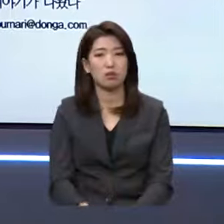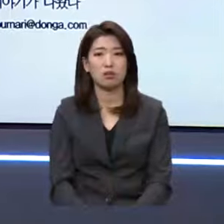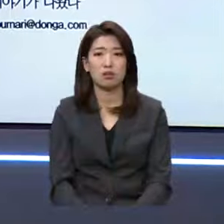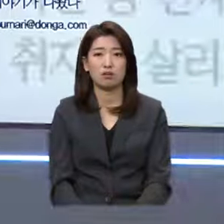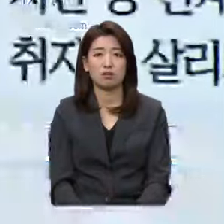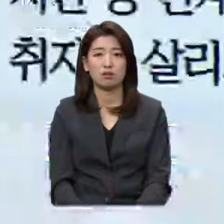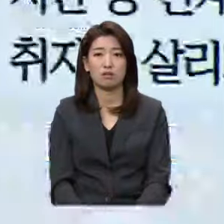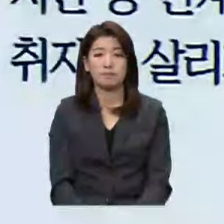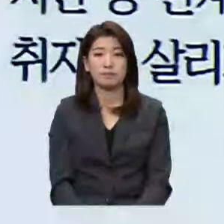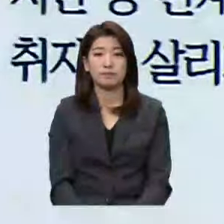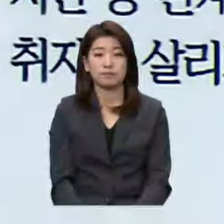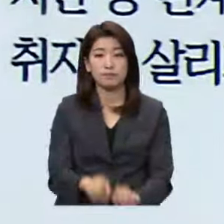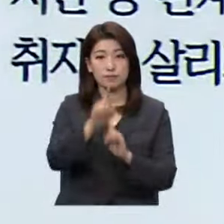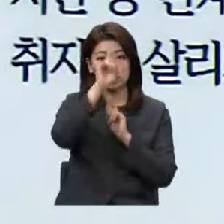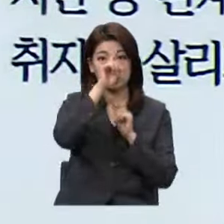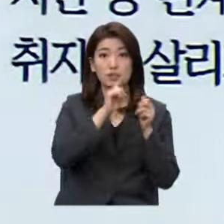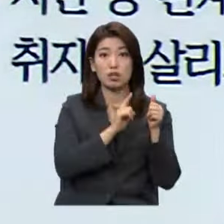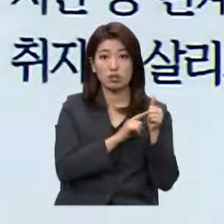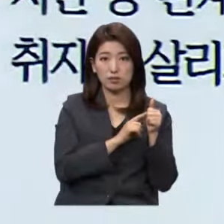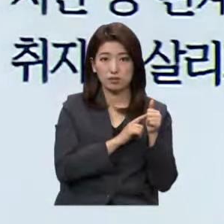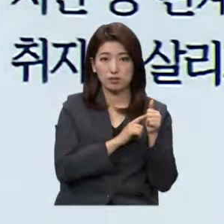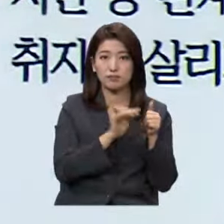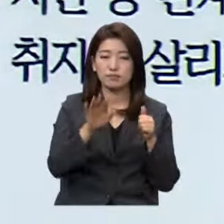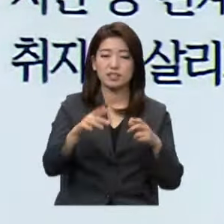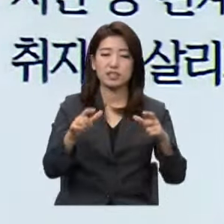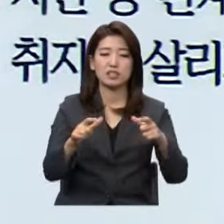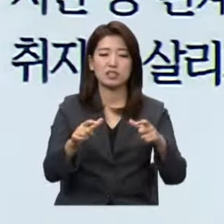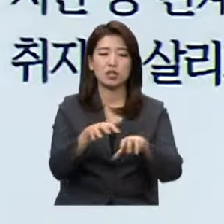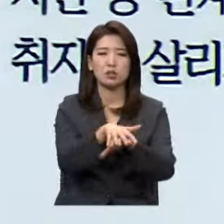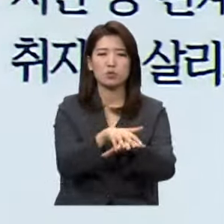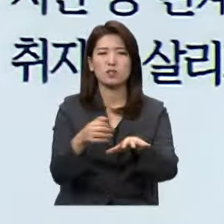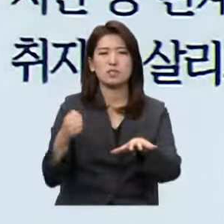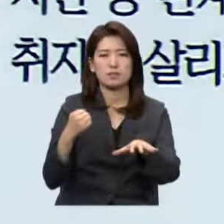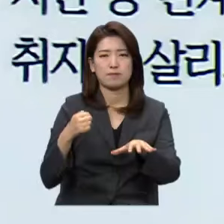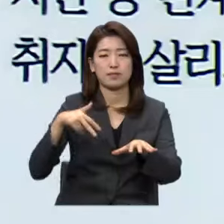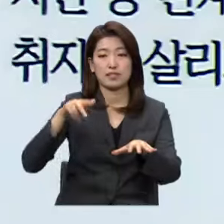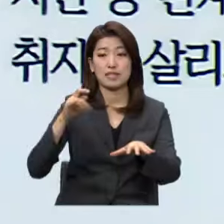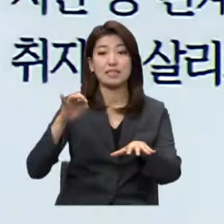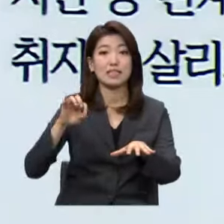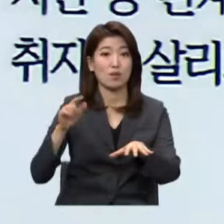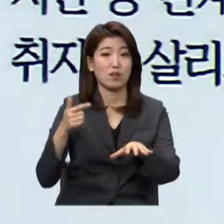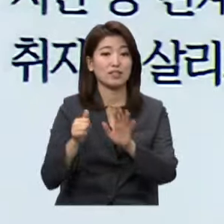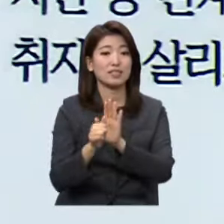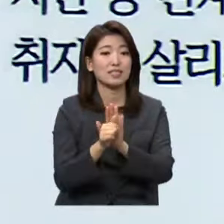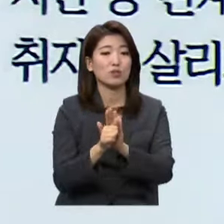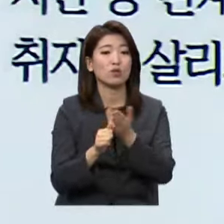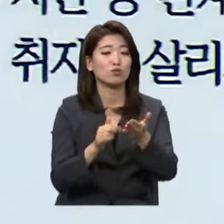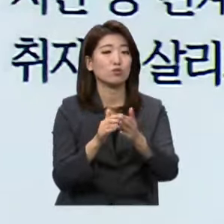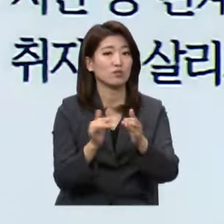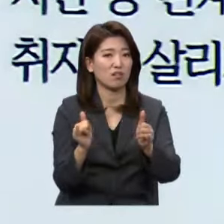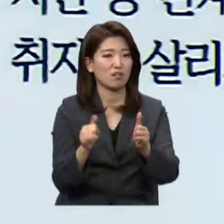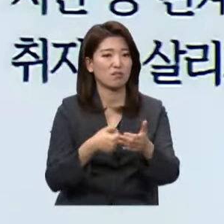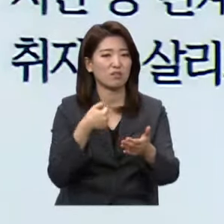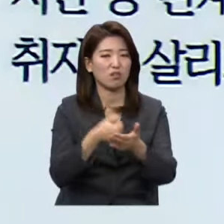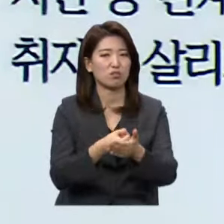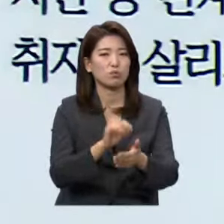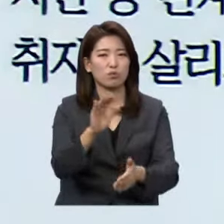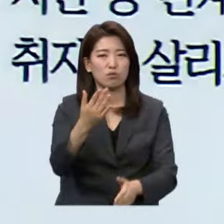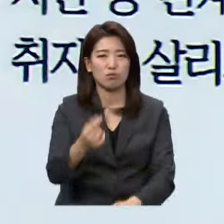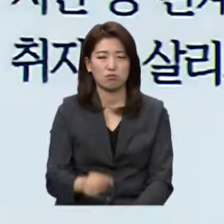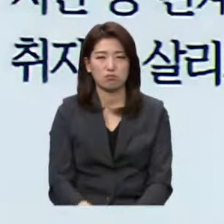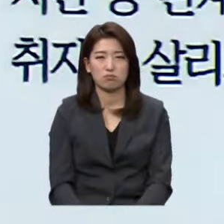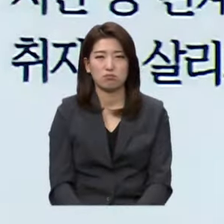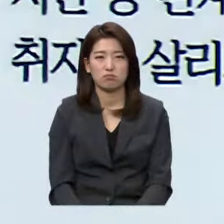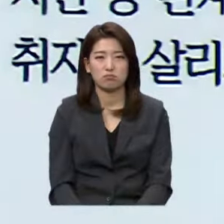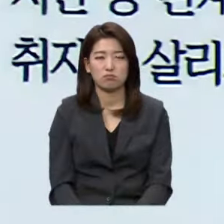안에서 이철교 의원은 지역 조직이 및 탄탄한 장재원 의원이 밀어주는 사람이 결국 되는 거 아니냐 본선에서